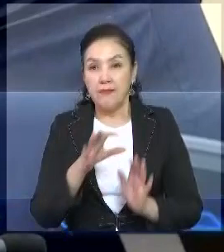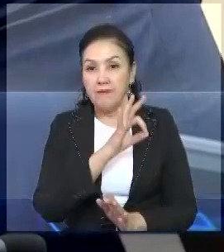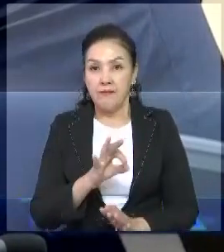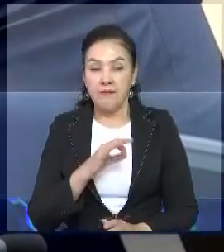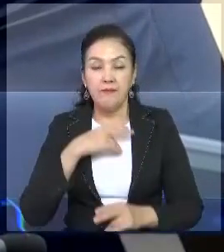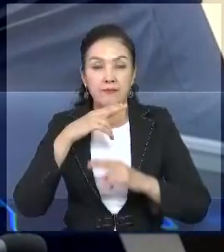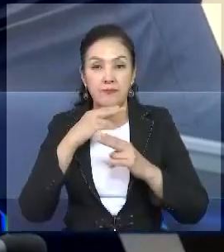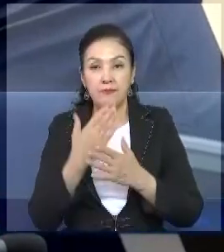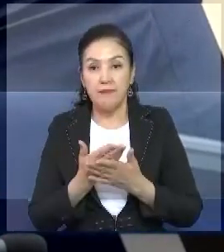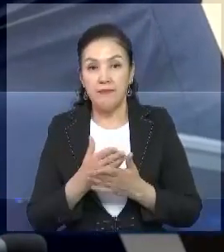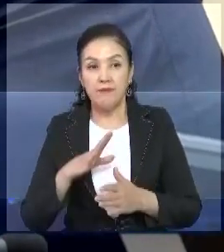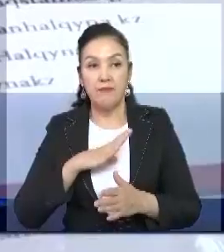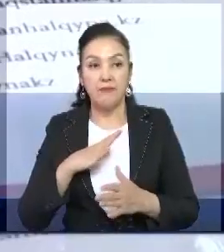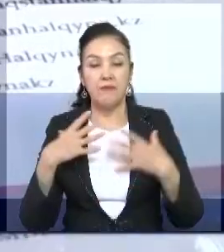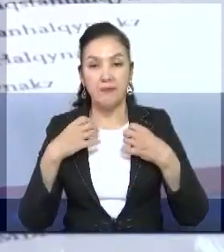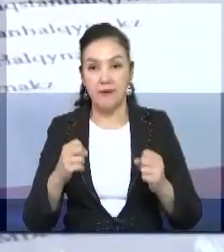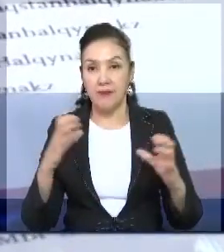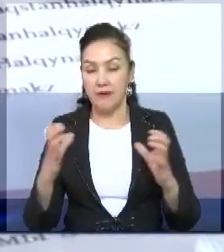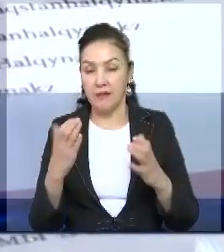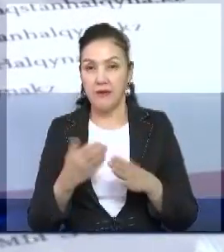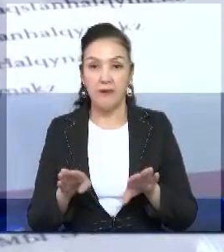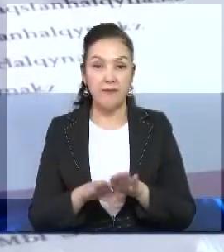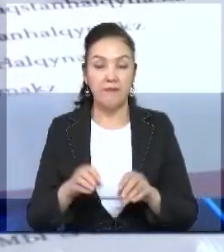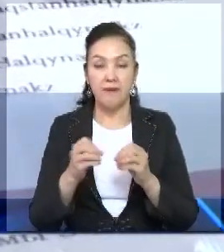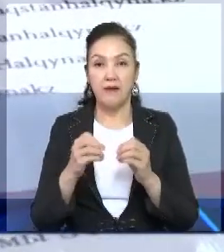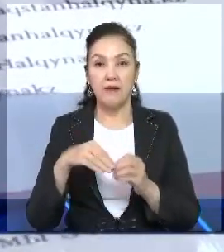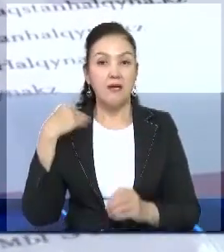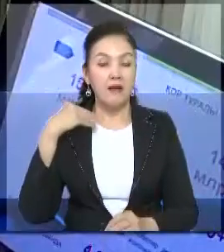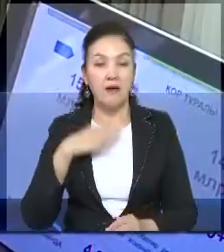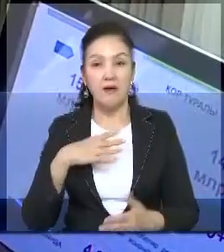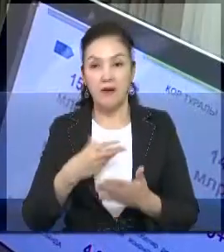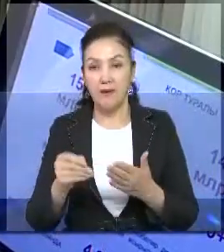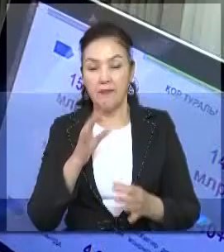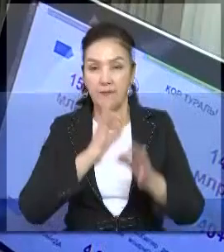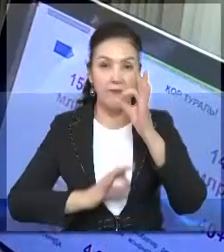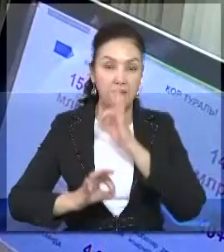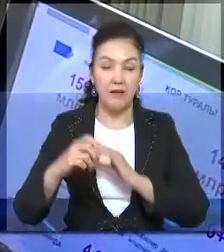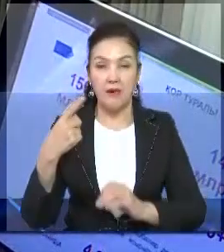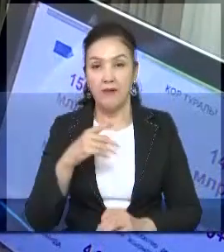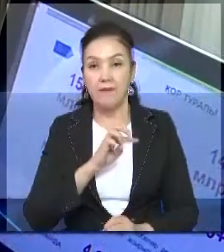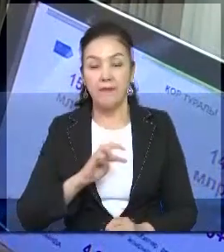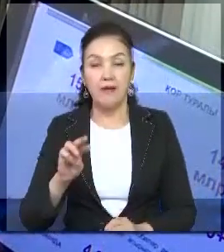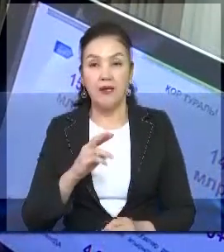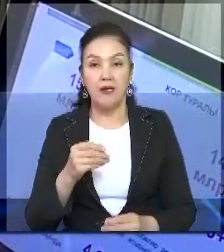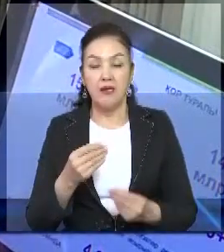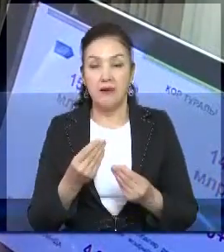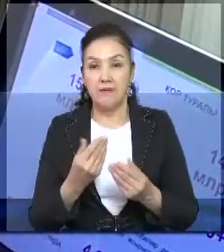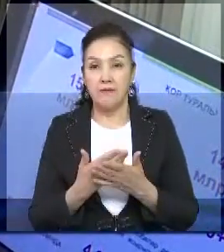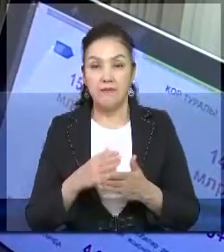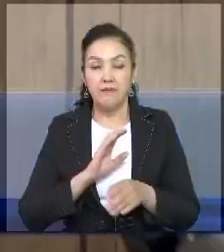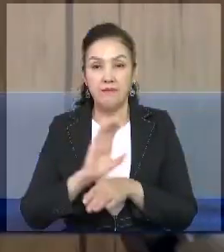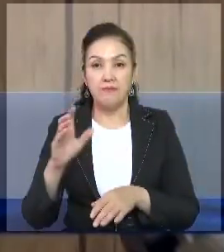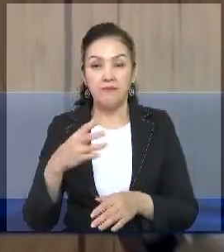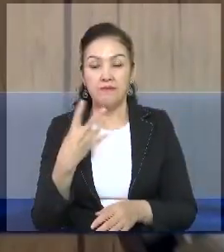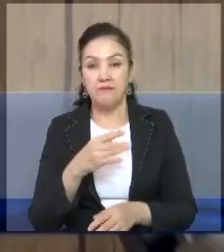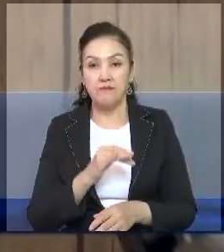60% обращений в фонд касалось сферы здравоохранения. Так, для 10 актюбинцев было закуплено лекарство на 1,5 миллиарда тенге. Четверых отправили на